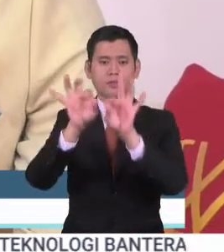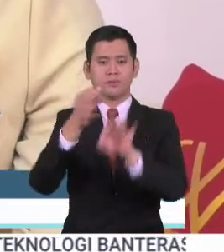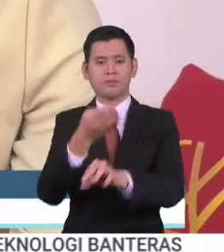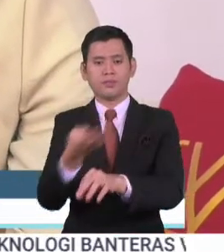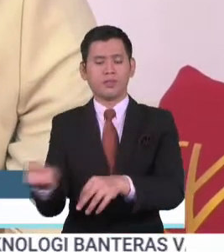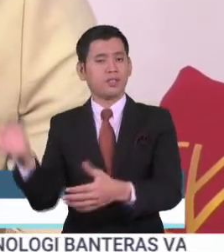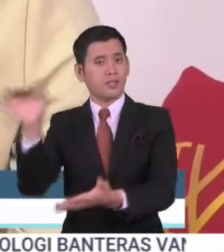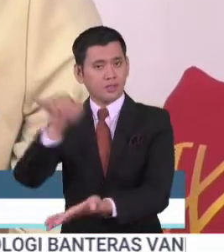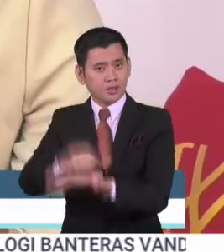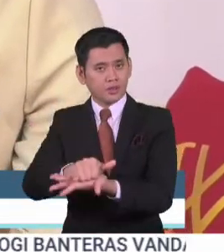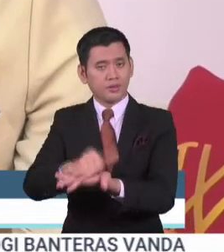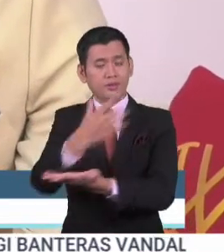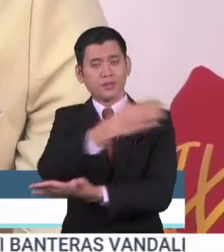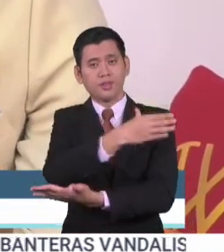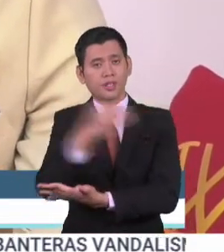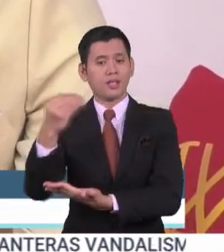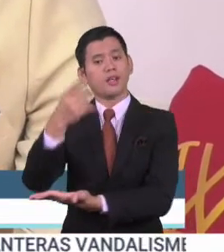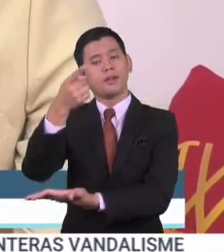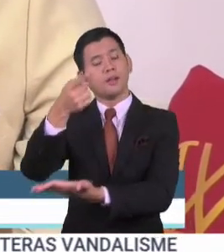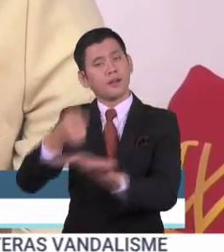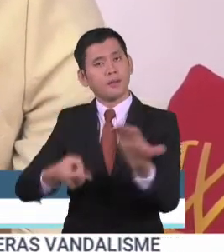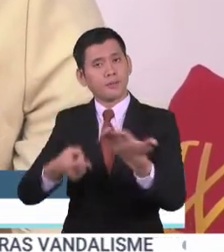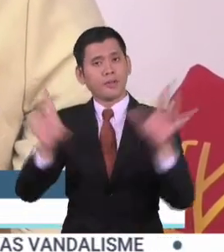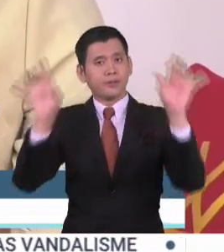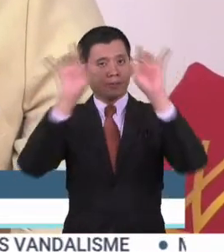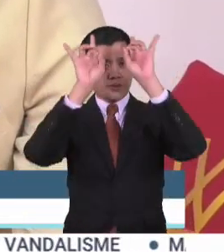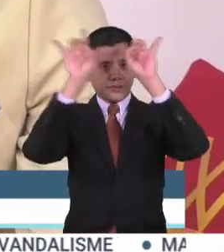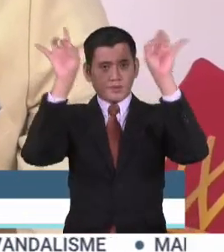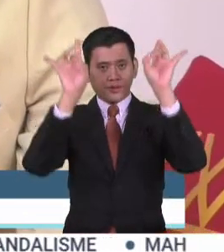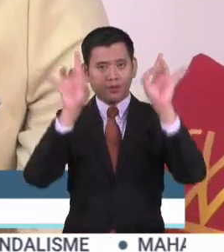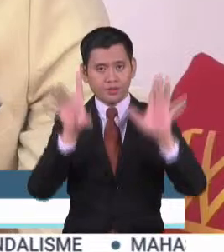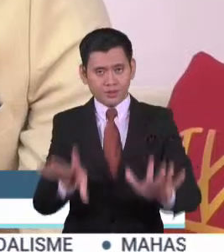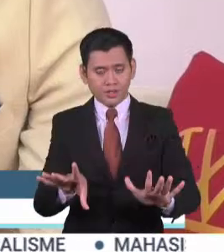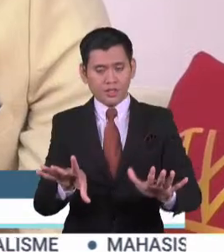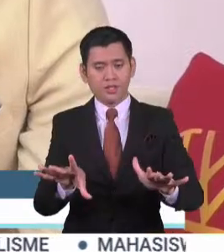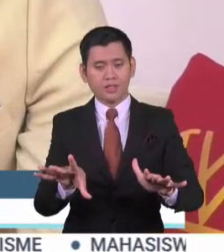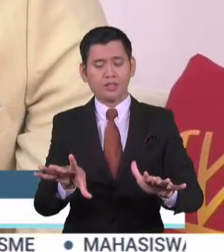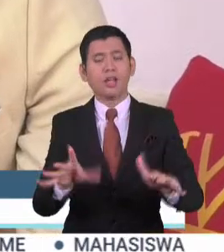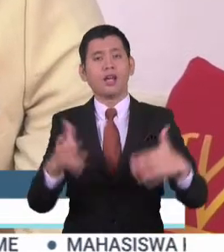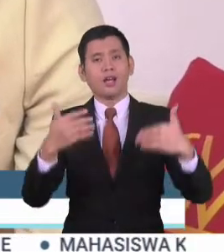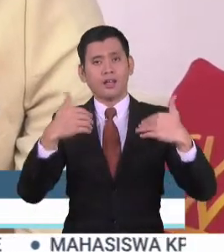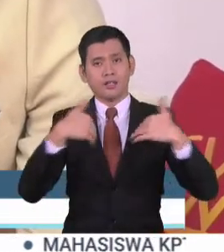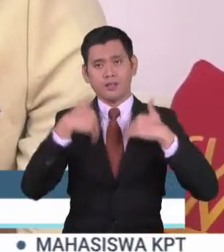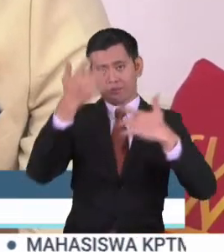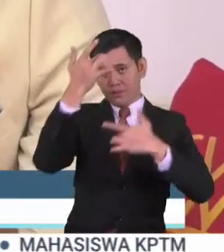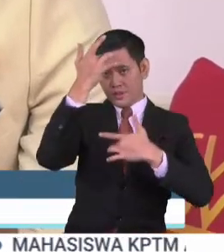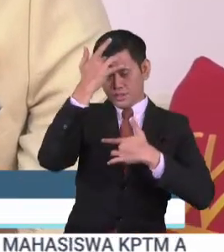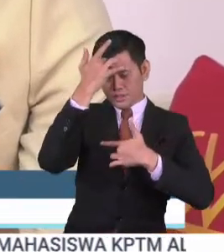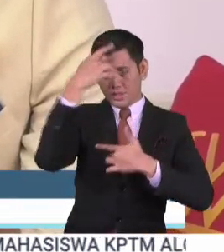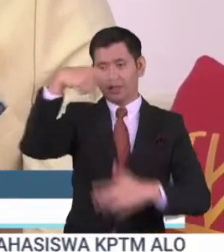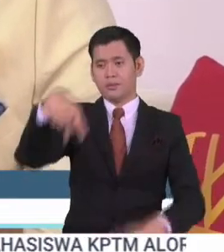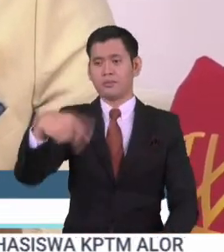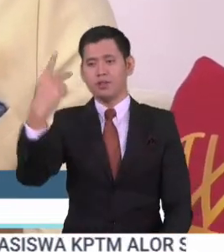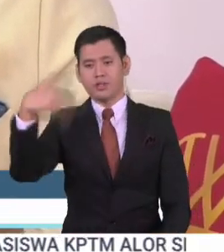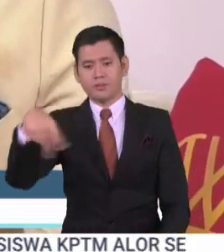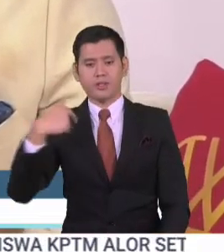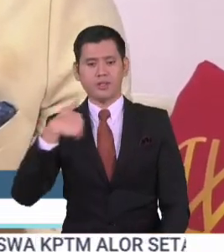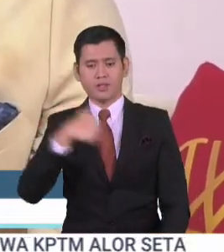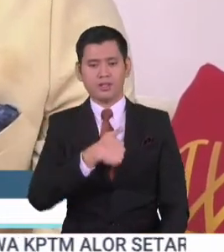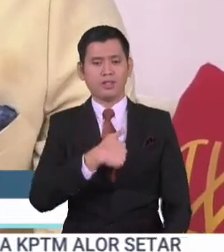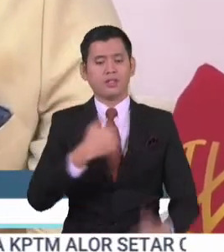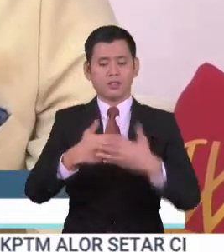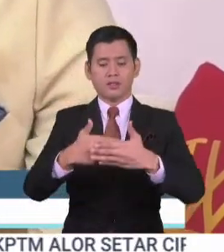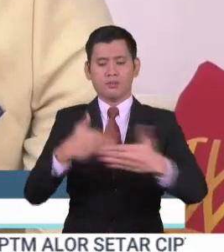itu. Dan apa juga dugaan yang datang, even penyakit ataupun kena PKP ke apa ke, kita sebelum ni